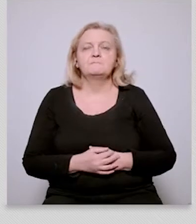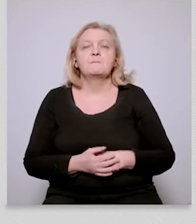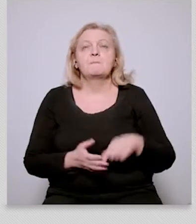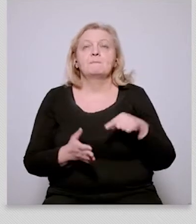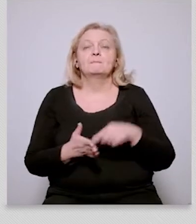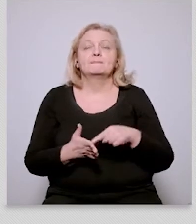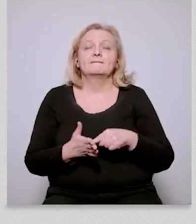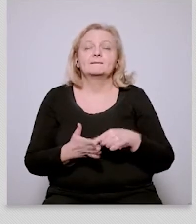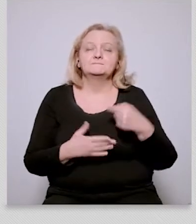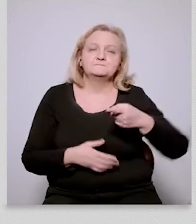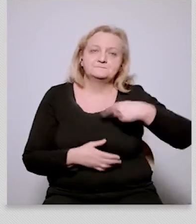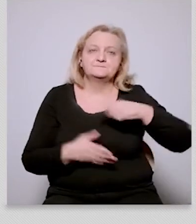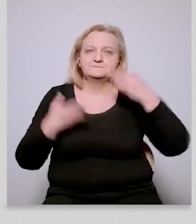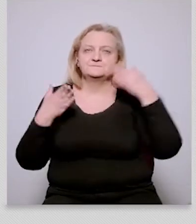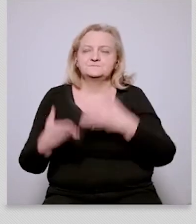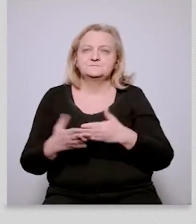Skupiliśmy się,